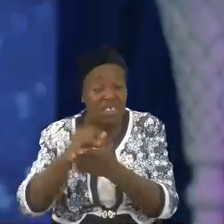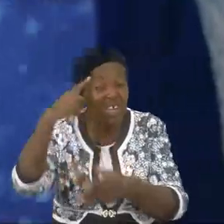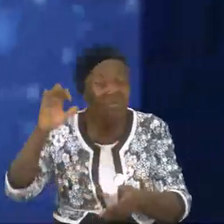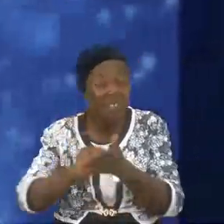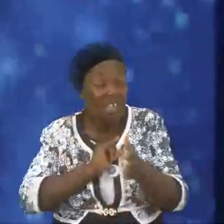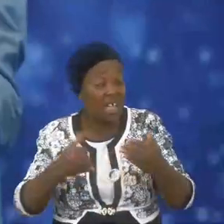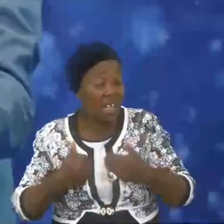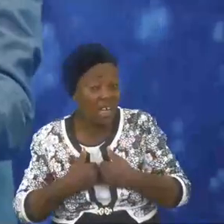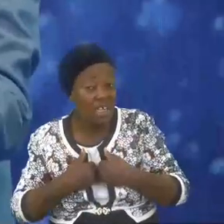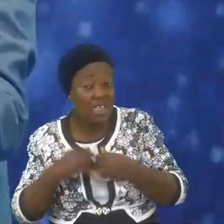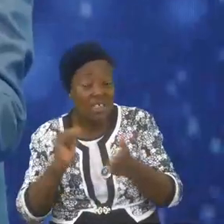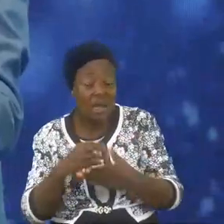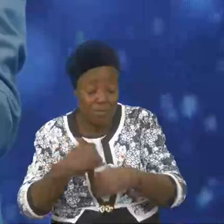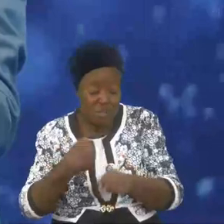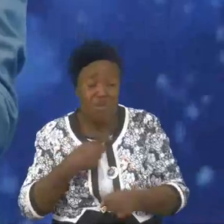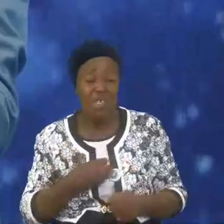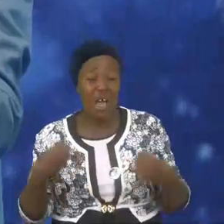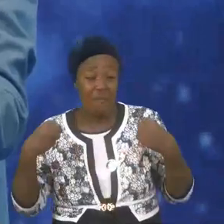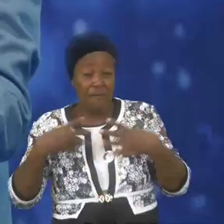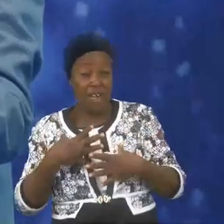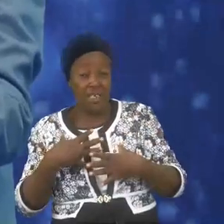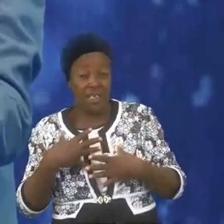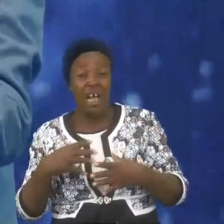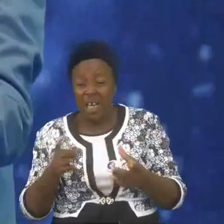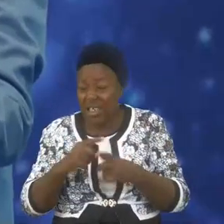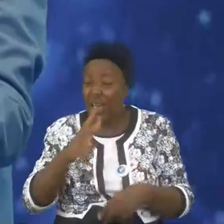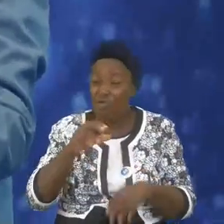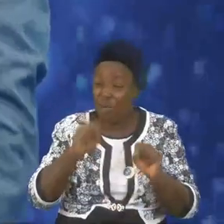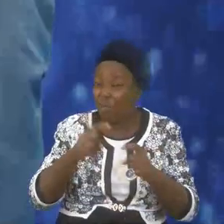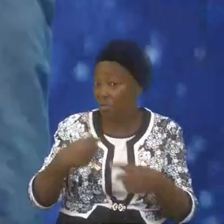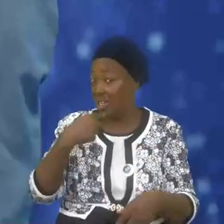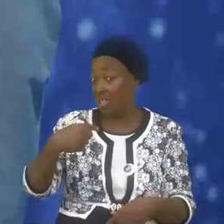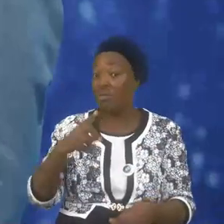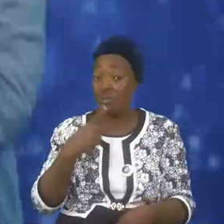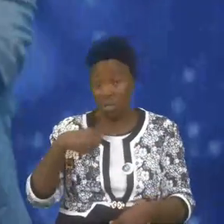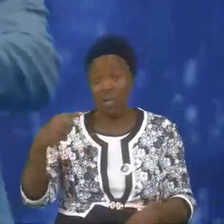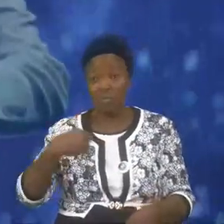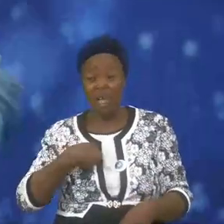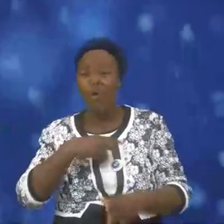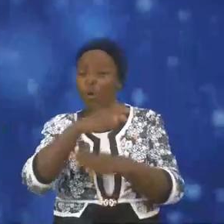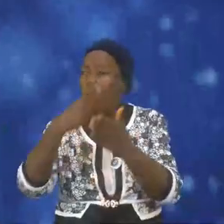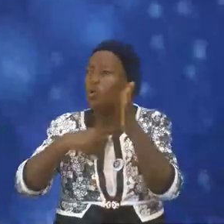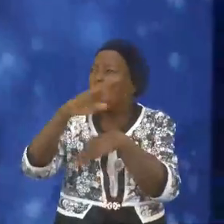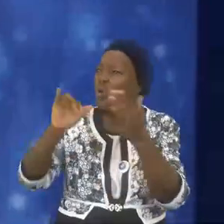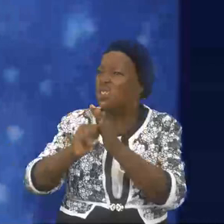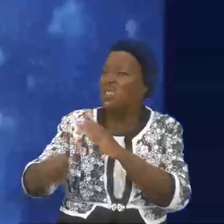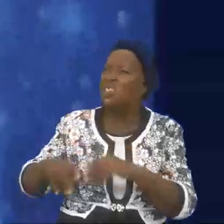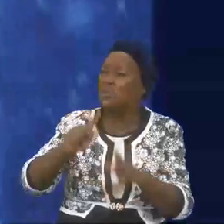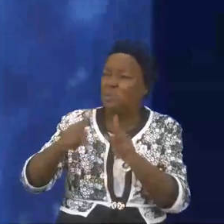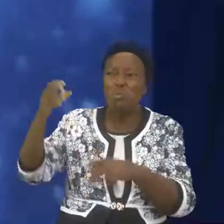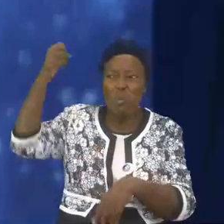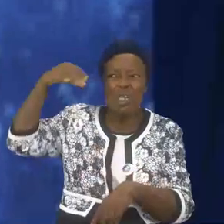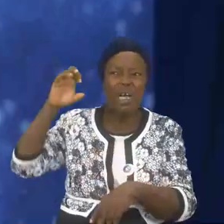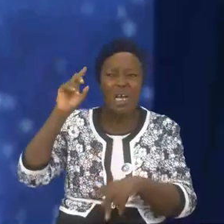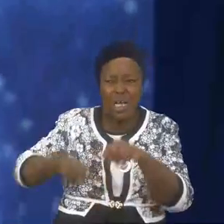j'ai eu et qui m'a effrayé? Est-ce que tu pourras me dire ce que ces autorités sur la